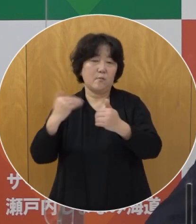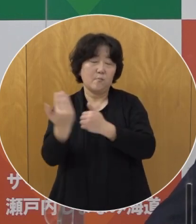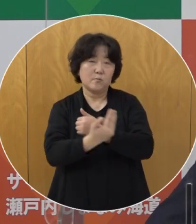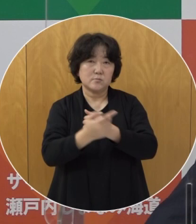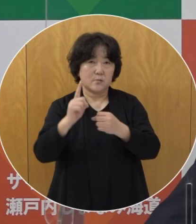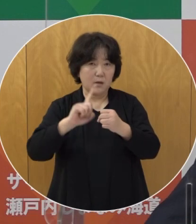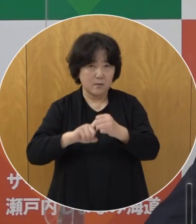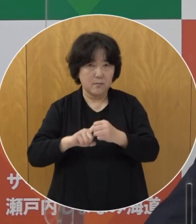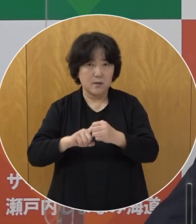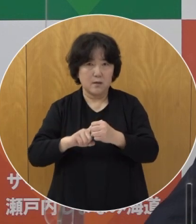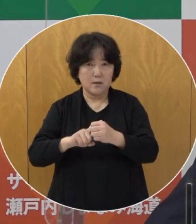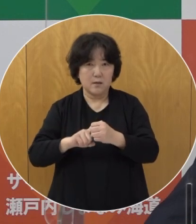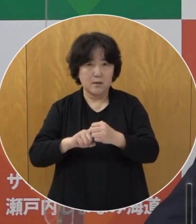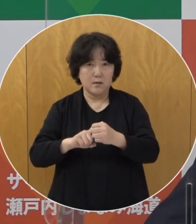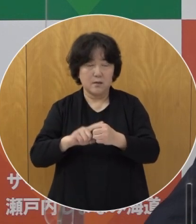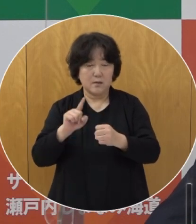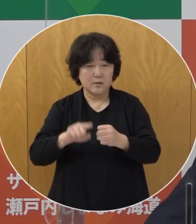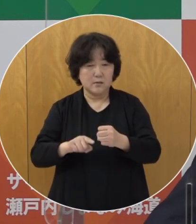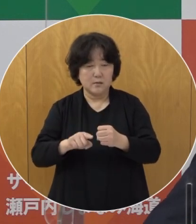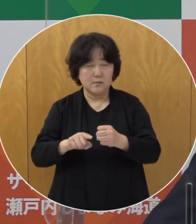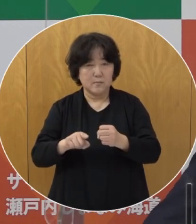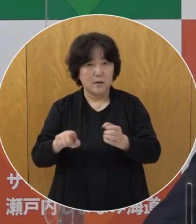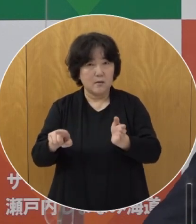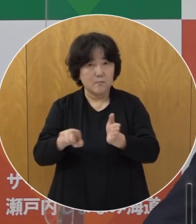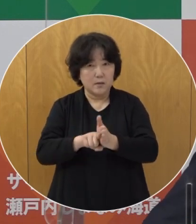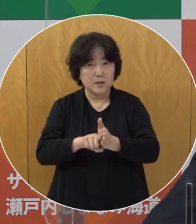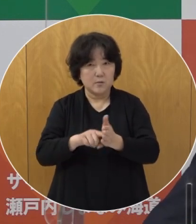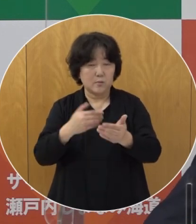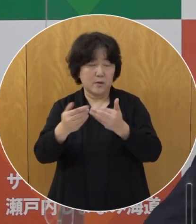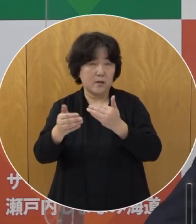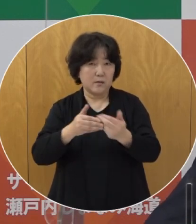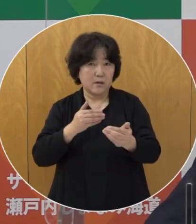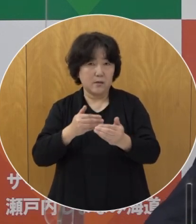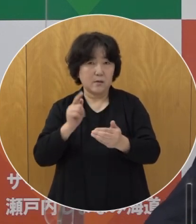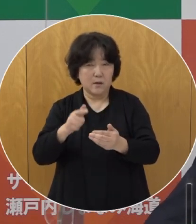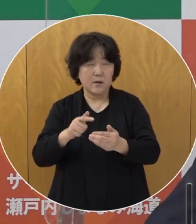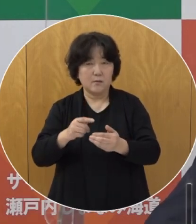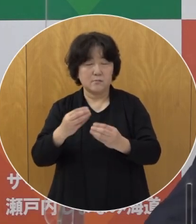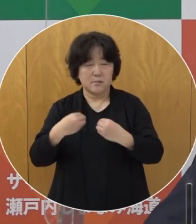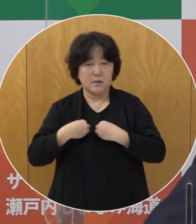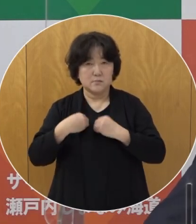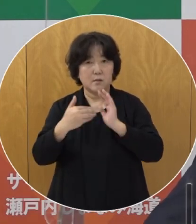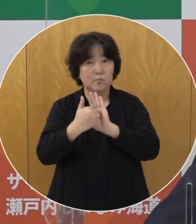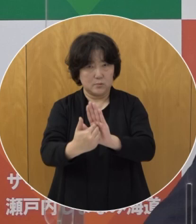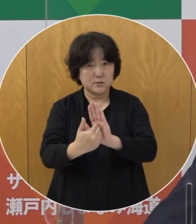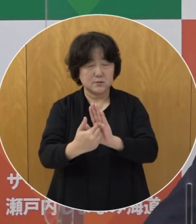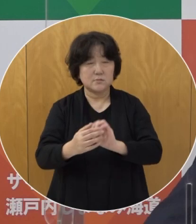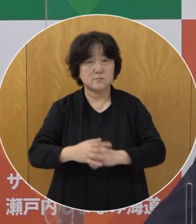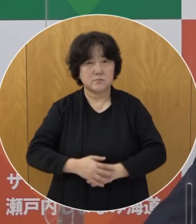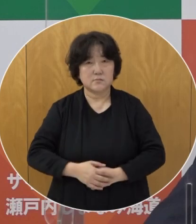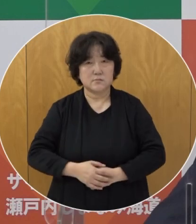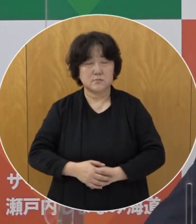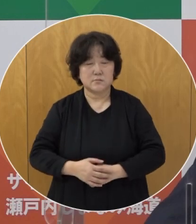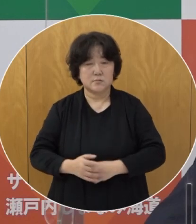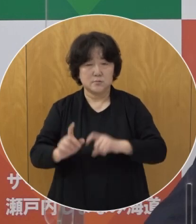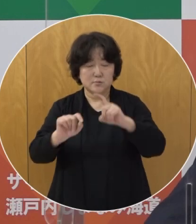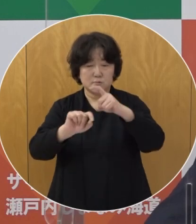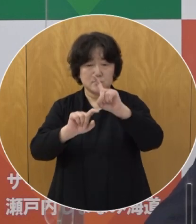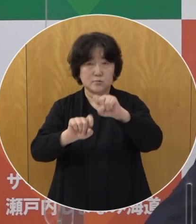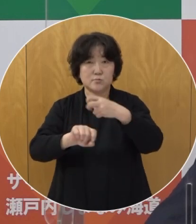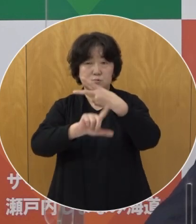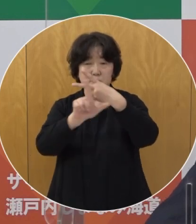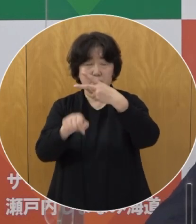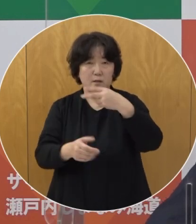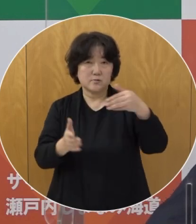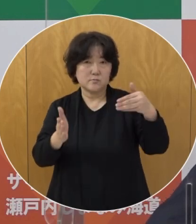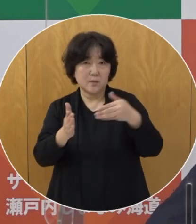ためにも、これまでの知見を生かした基本的な感染対策の徹底、年内のワクチン接種に